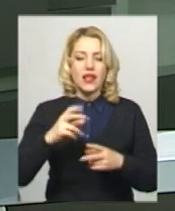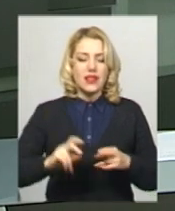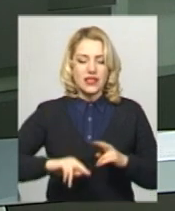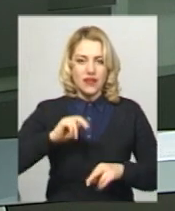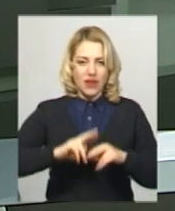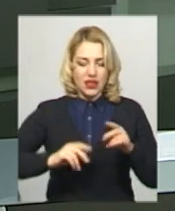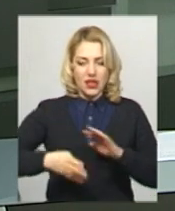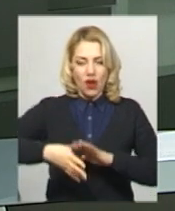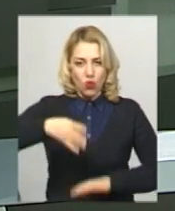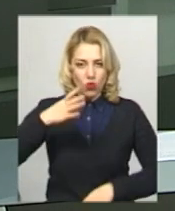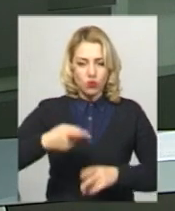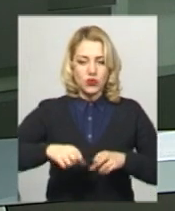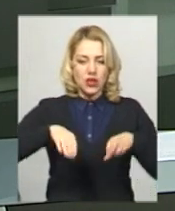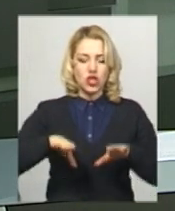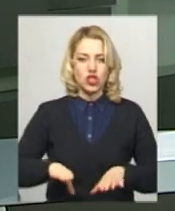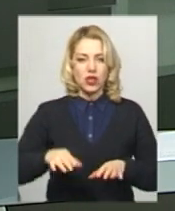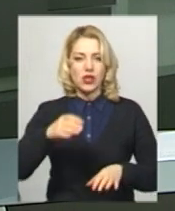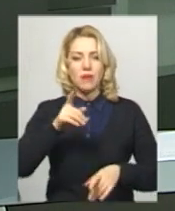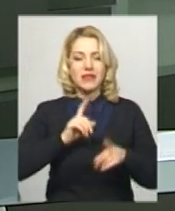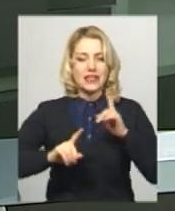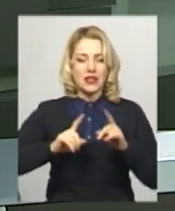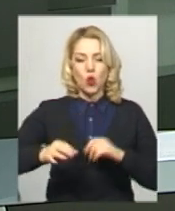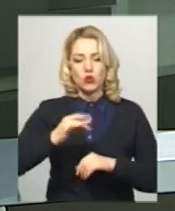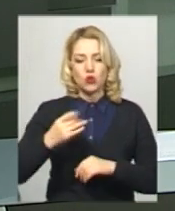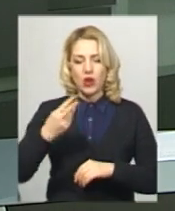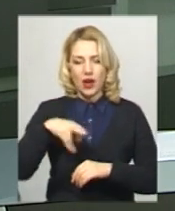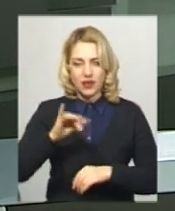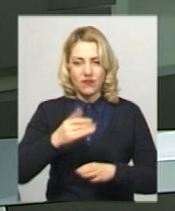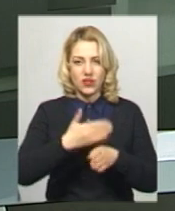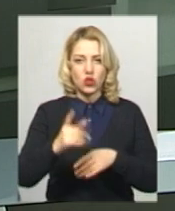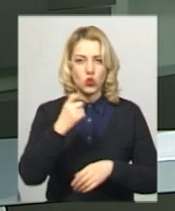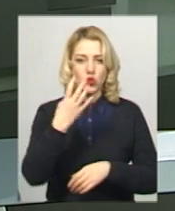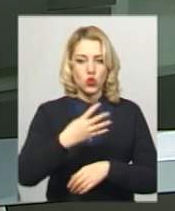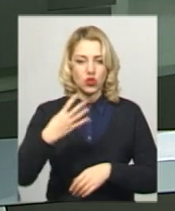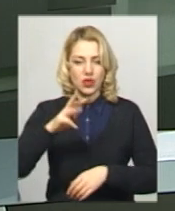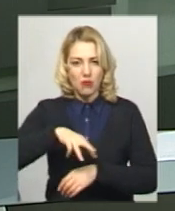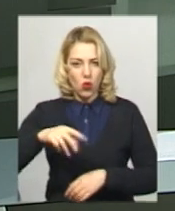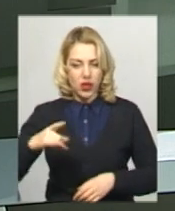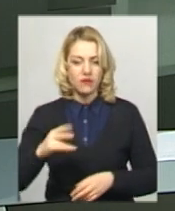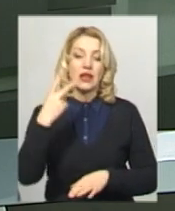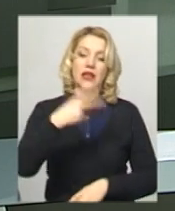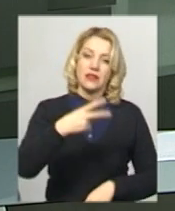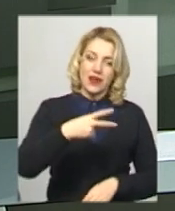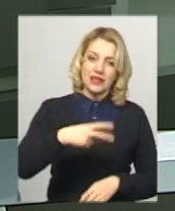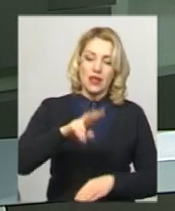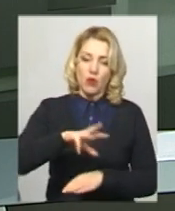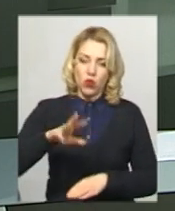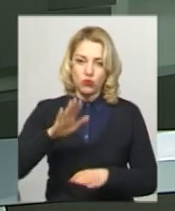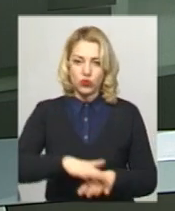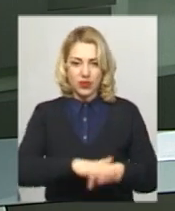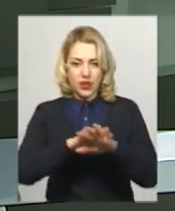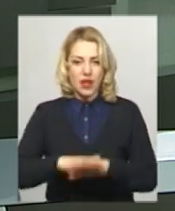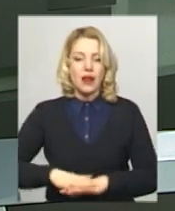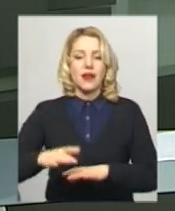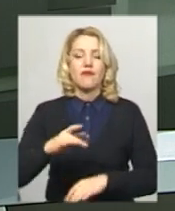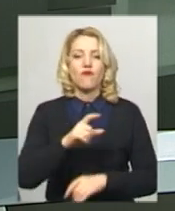рішенням сесії обласної ради виділено 44 мільйони гривень. Ще 20 мільйонів надійде з фонду регіонального розвитку.